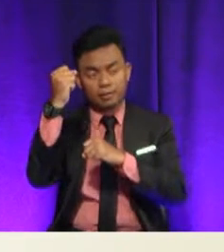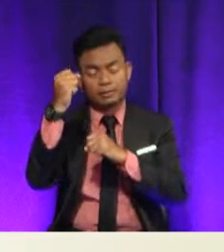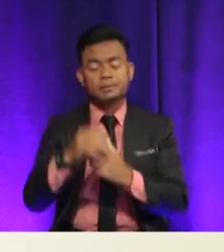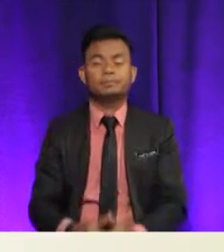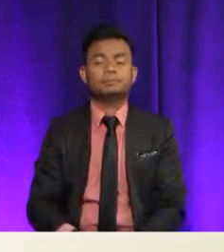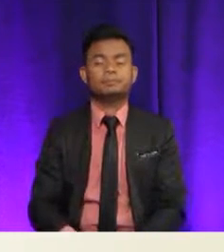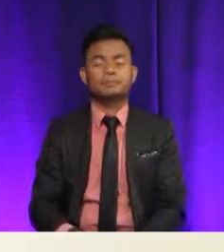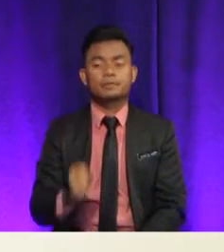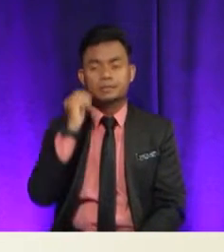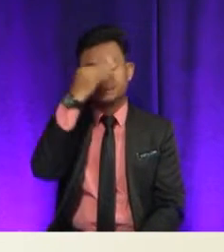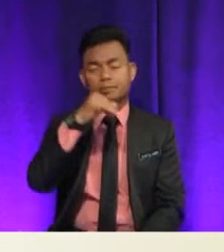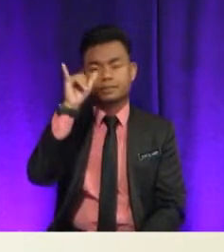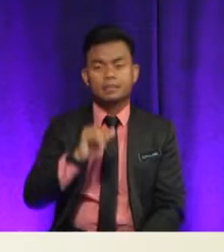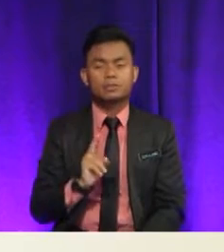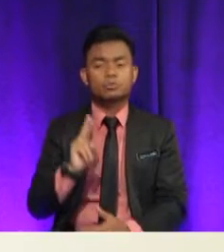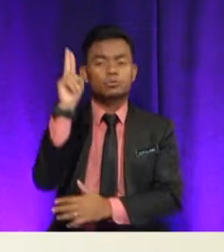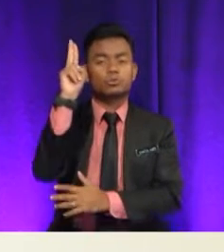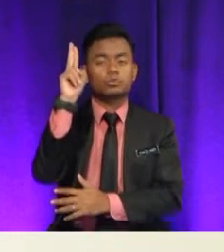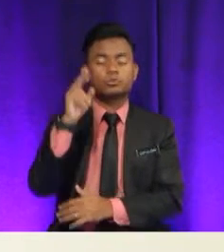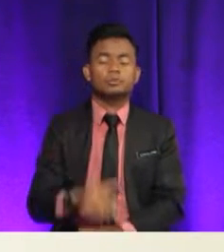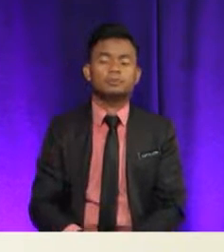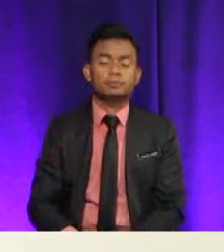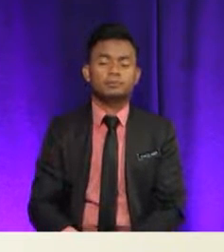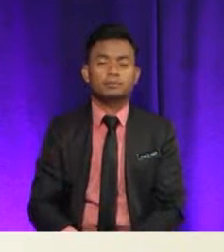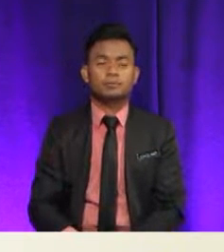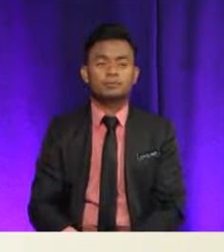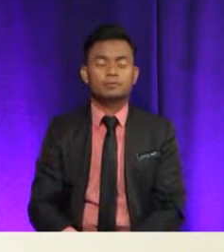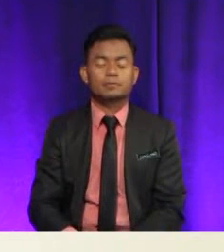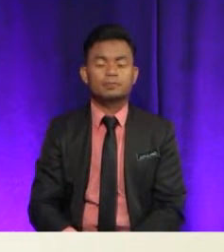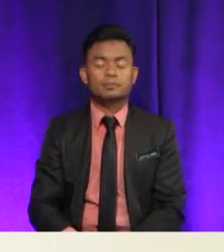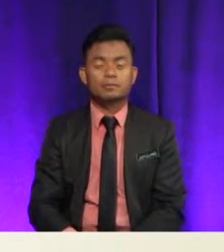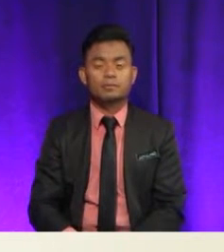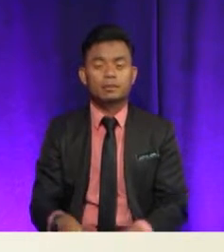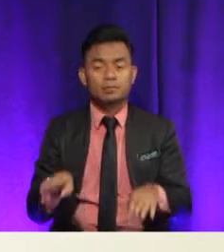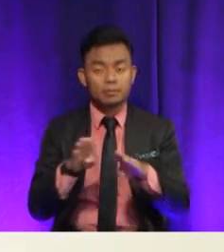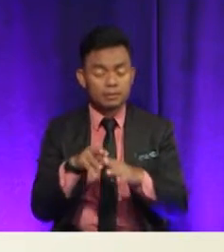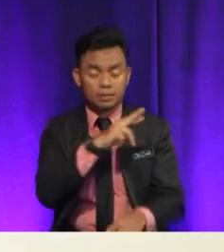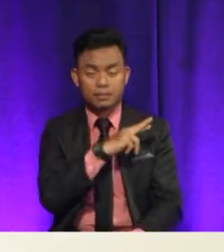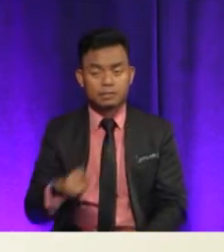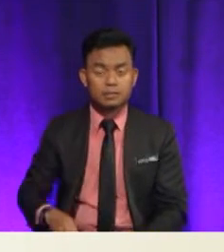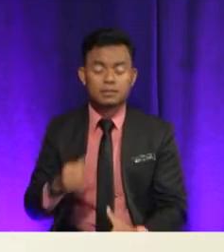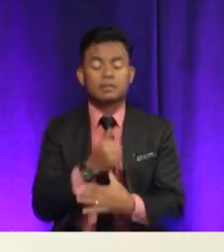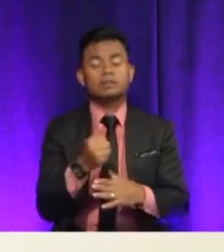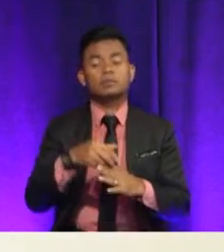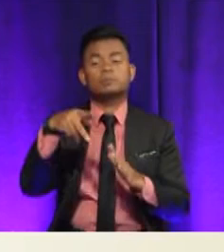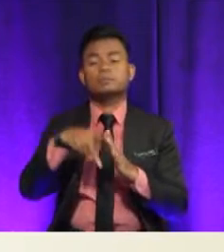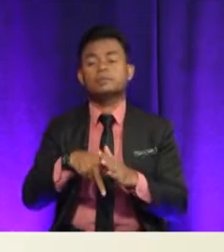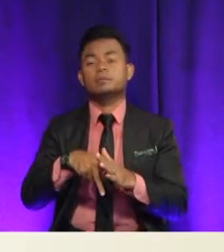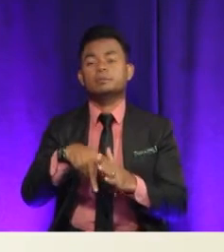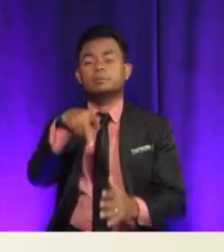dia ditaati Oke ditaati sebagai raja ataupun sebagai pemerintah Mana buktinya mana Hurairah